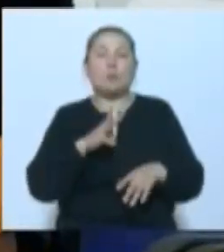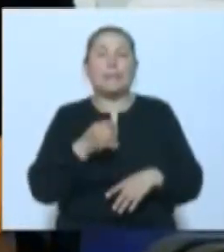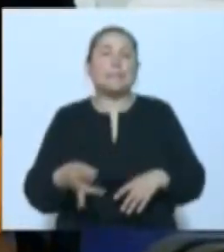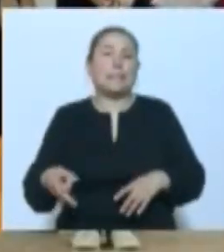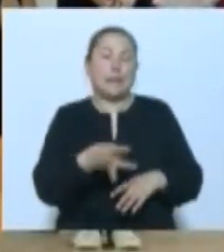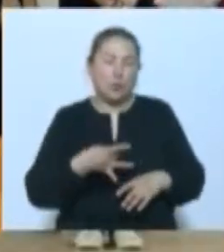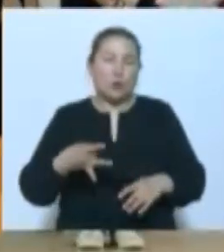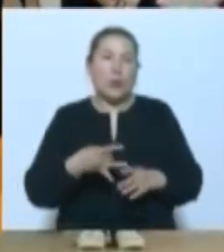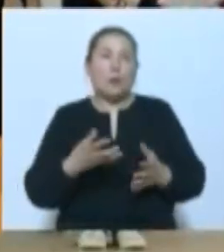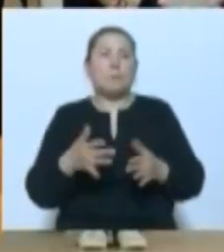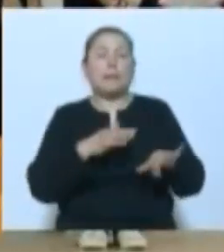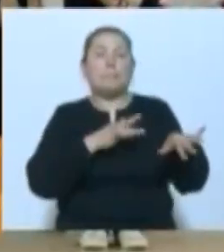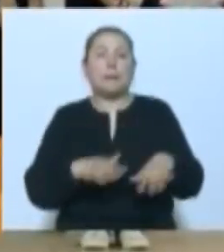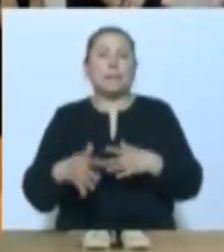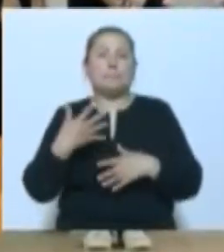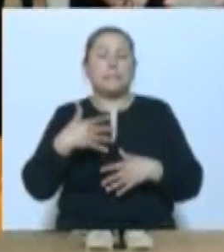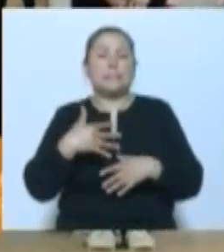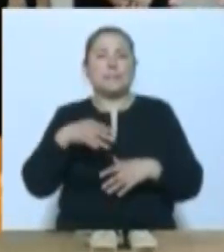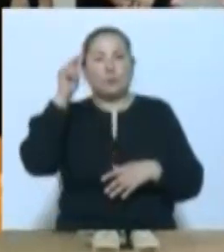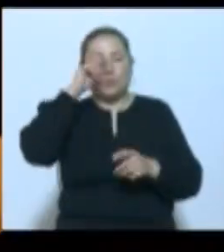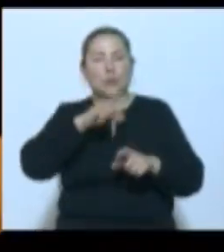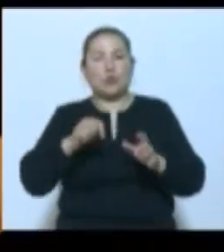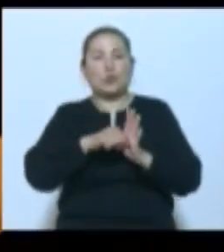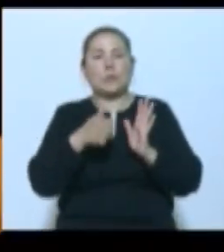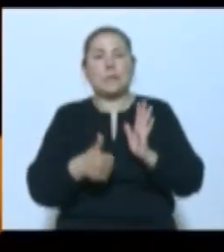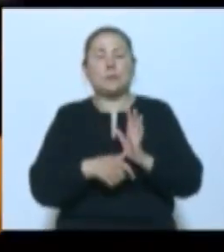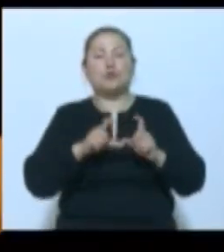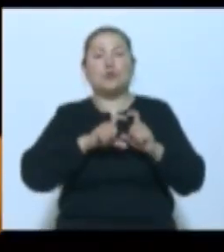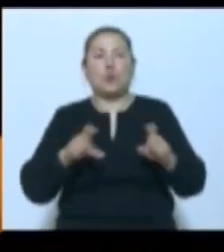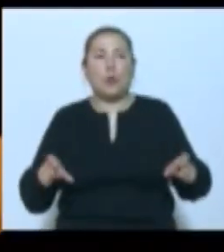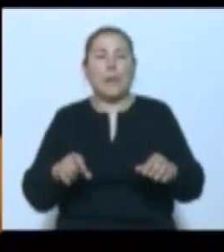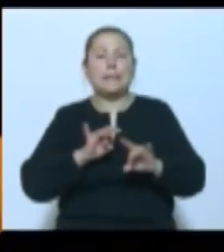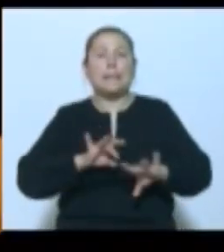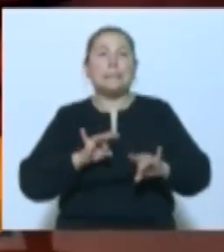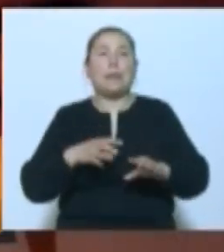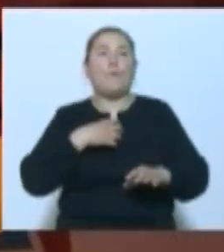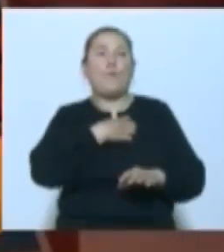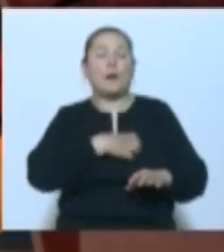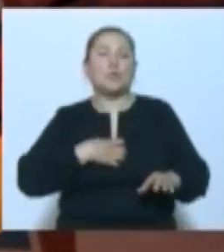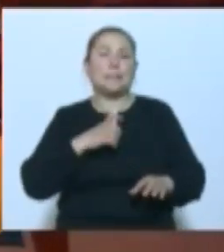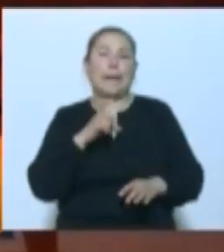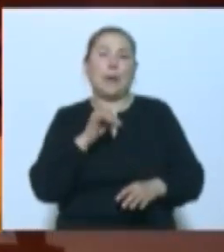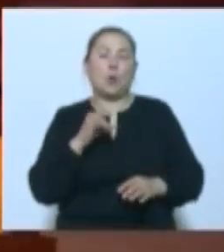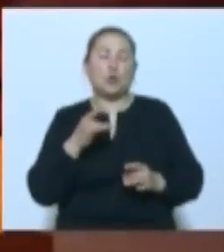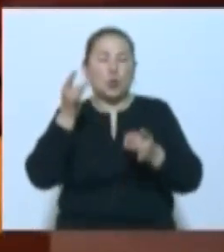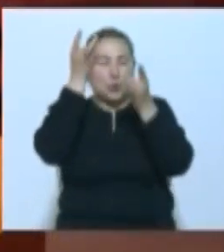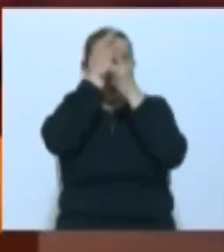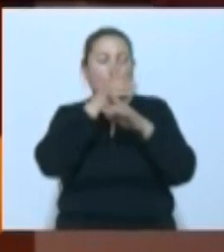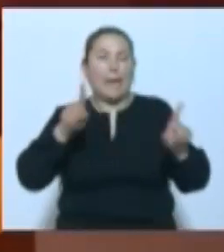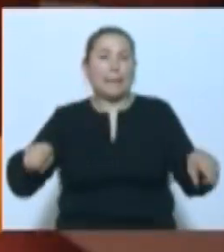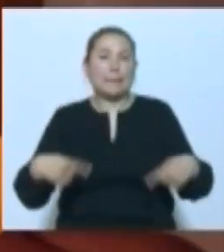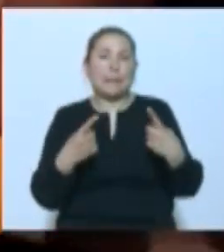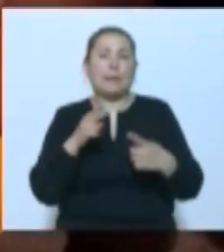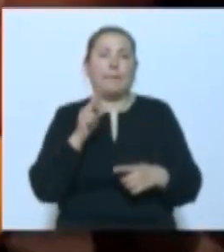в мероприятии приняли участие около 50 учеников из СТ школ они рассказали о важности экологической культуры организовали